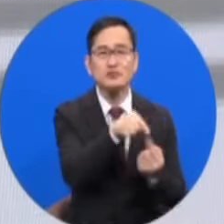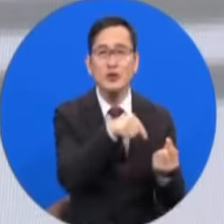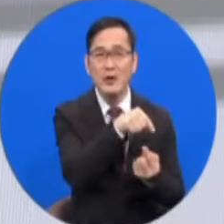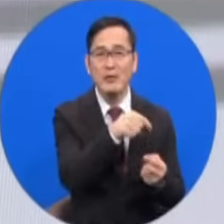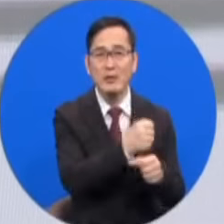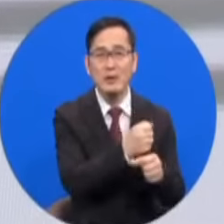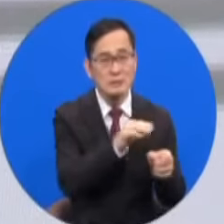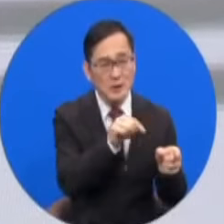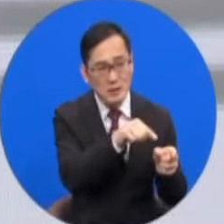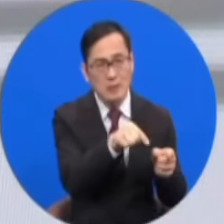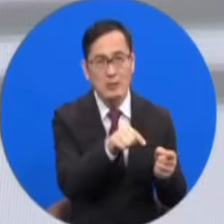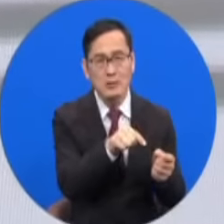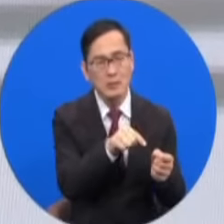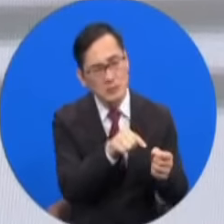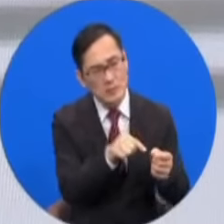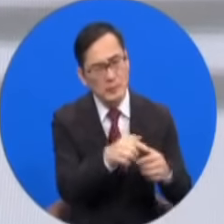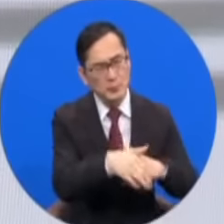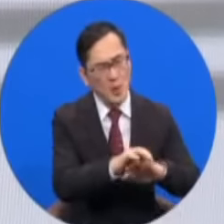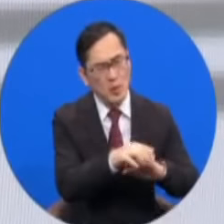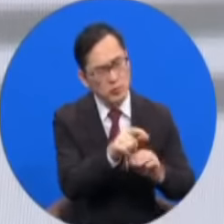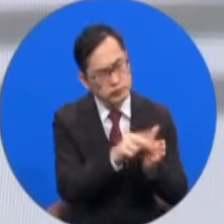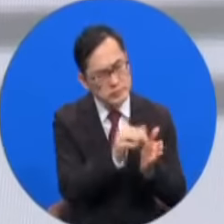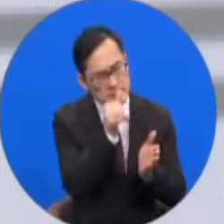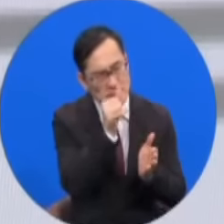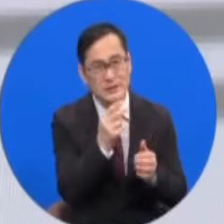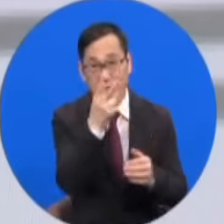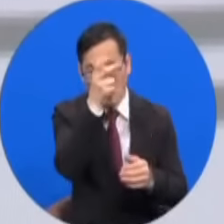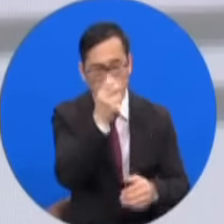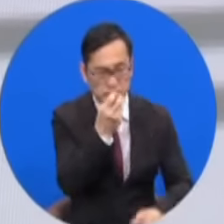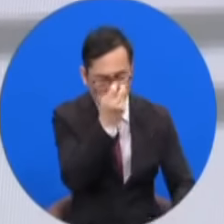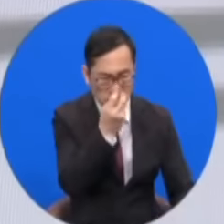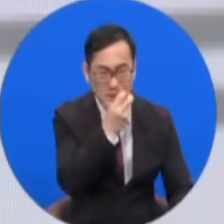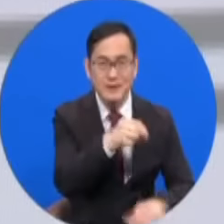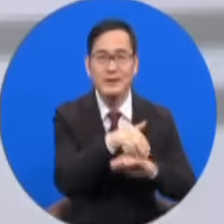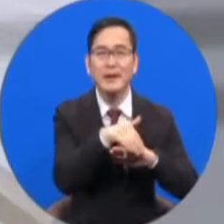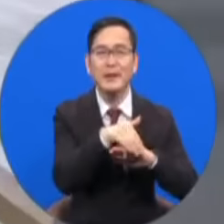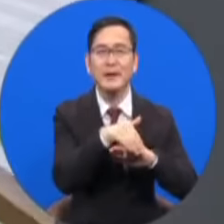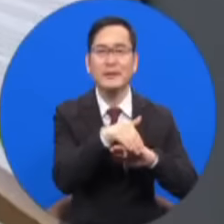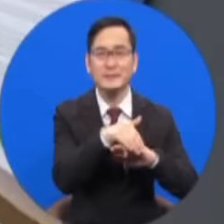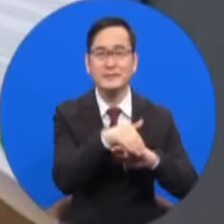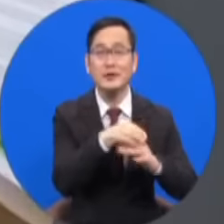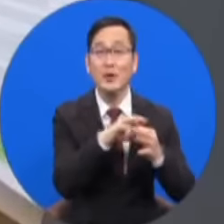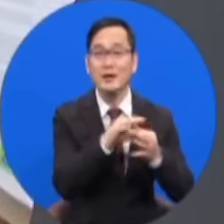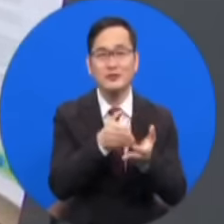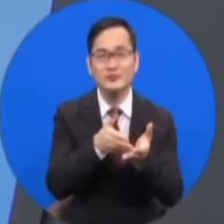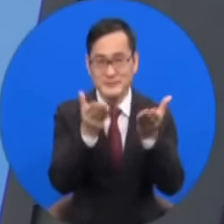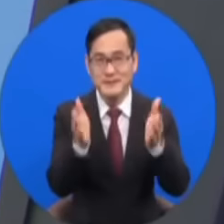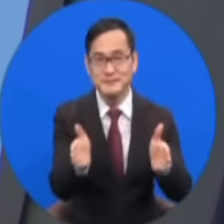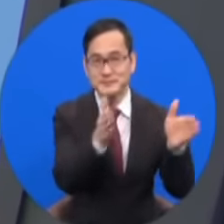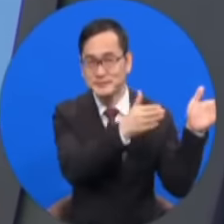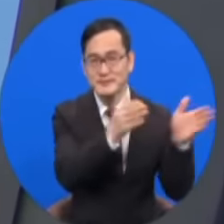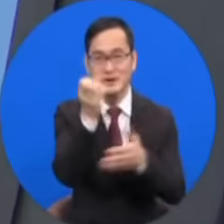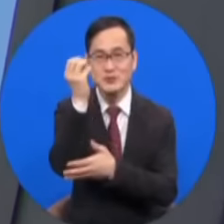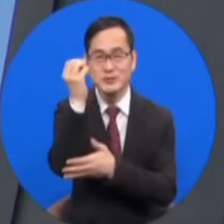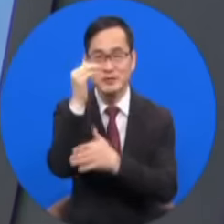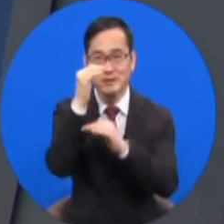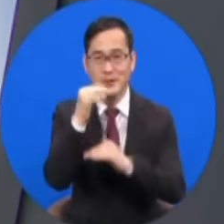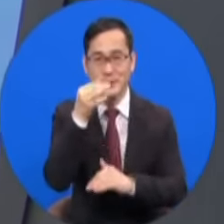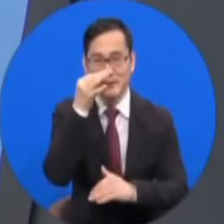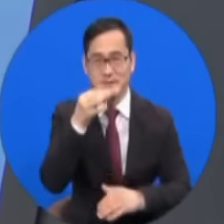경찰서가 들여다본다라고 나섰습니다 잠시 후에 이야기 나가보겠습니다 오늘 조가 신문네 가지 키워드 준비되 있습니다 함께 보시죠 먼저 첫 번째